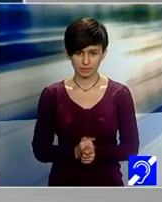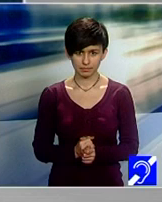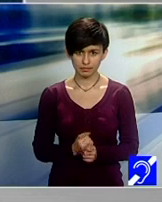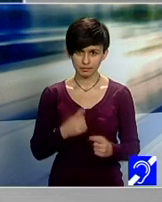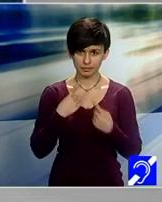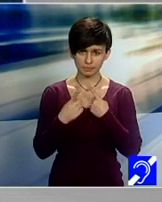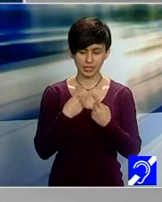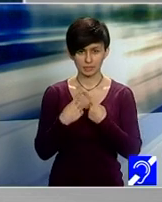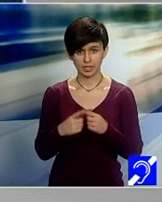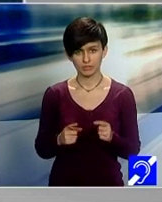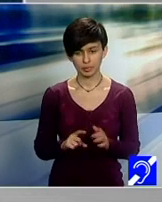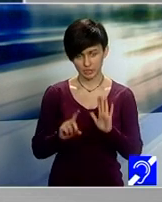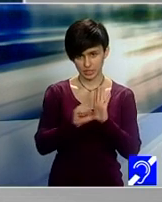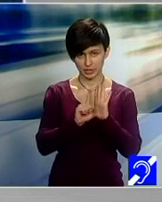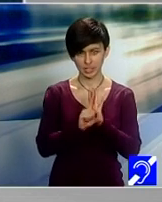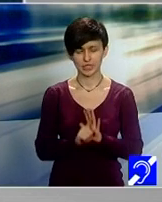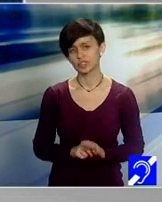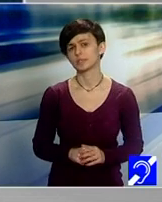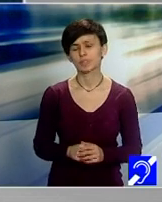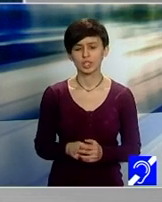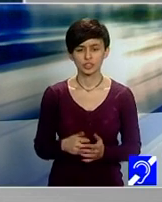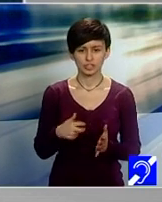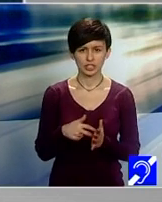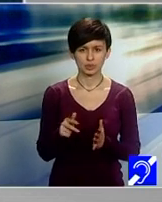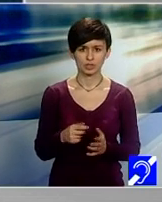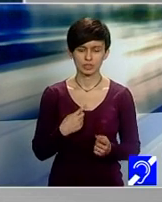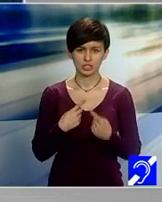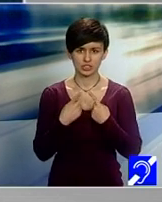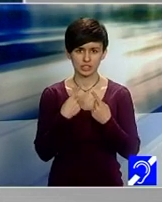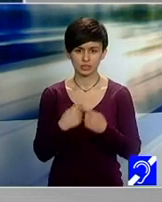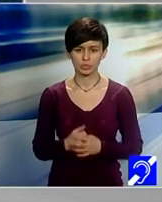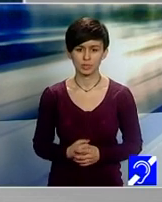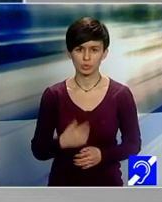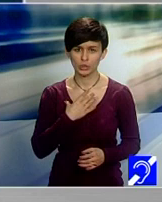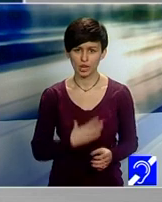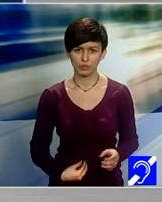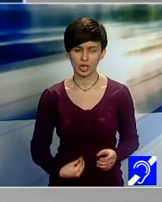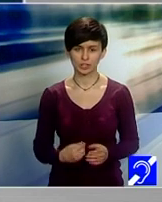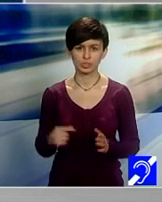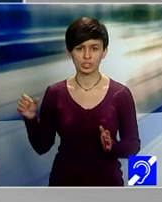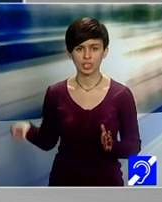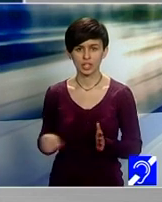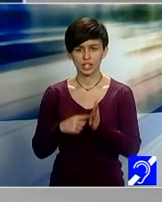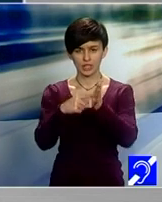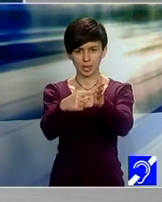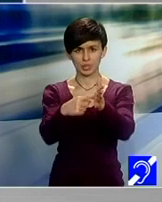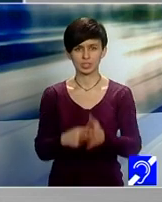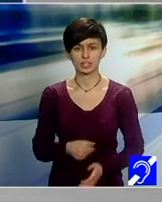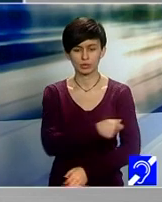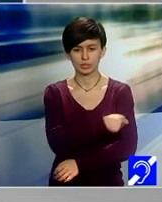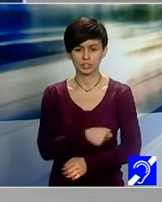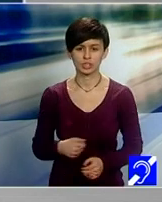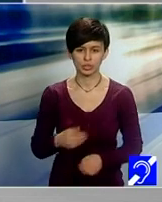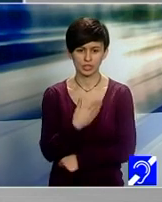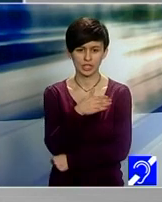Despre această lege și consecințele ei discutăm acum cu doamna Andreea Gligor, avocat, reprezentantul Consiliului Național al Tinerilor